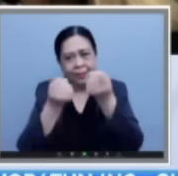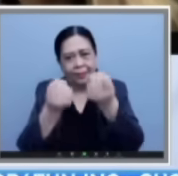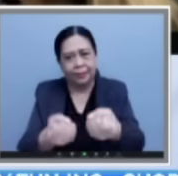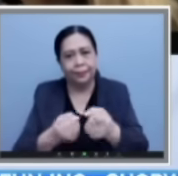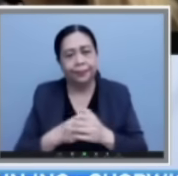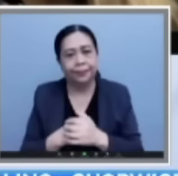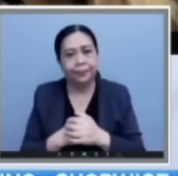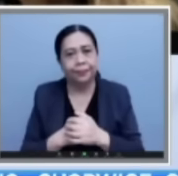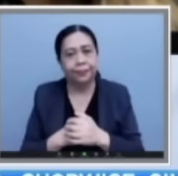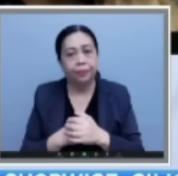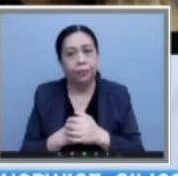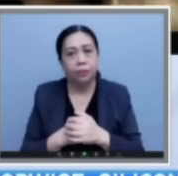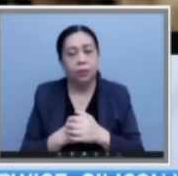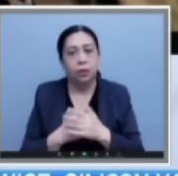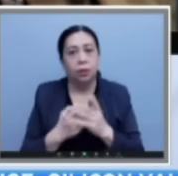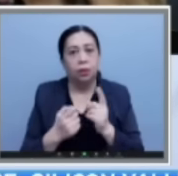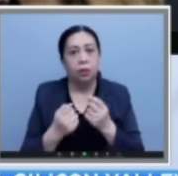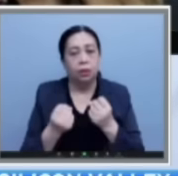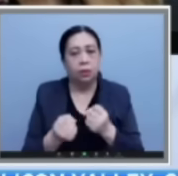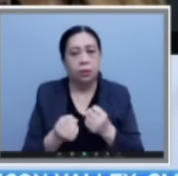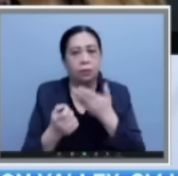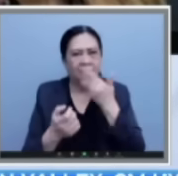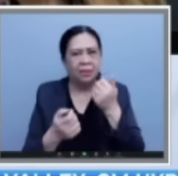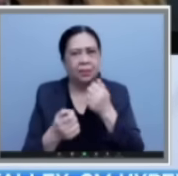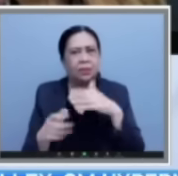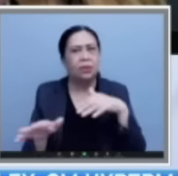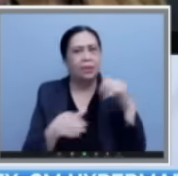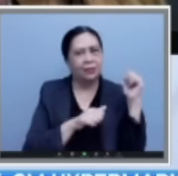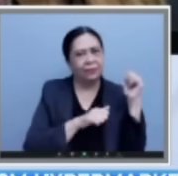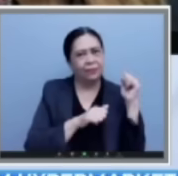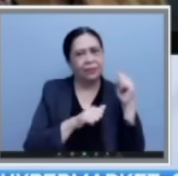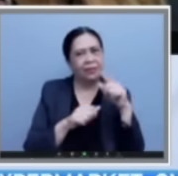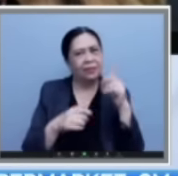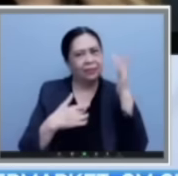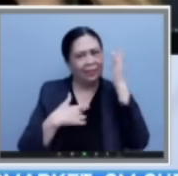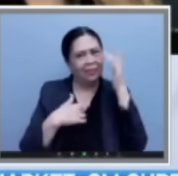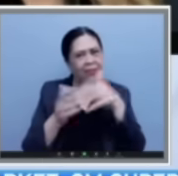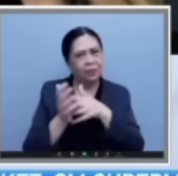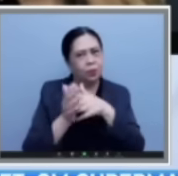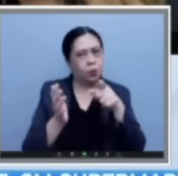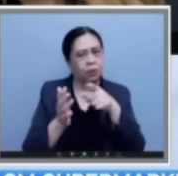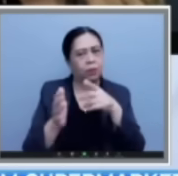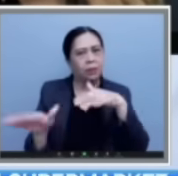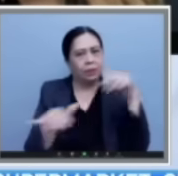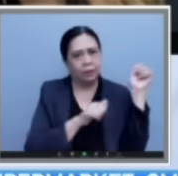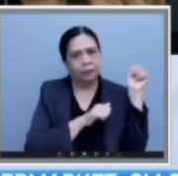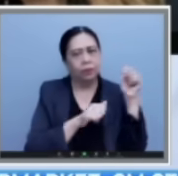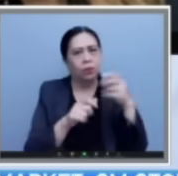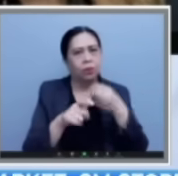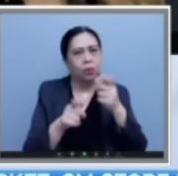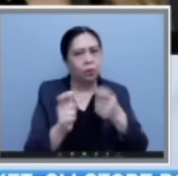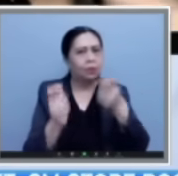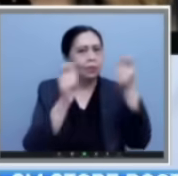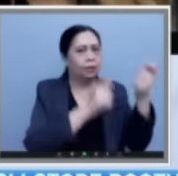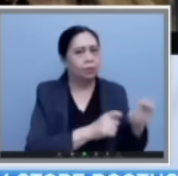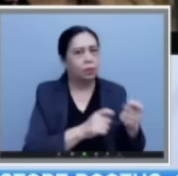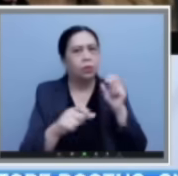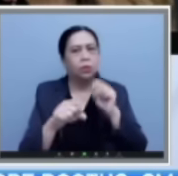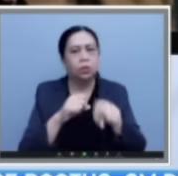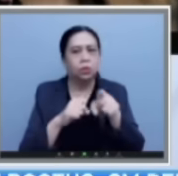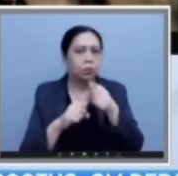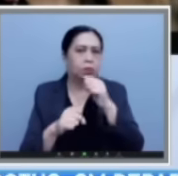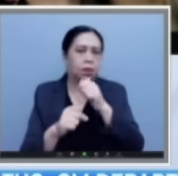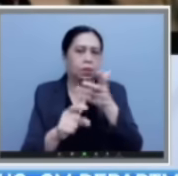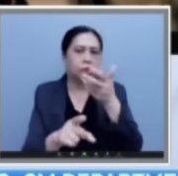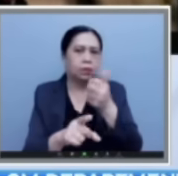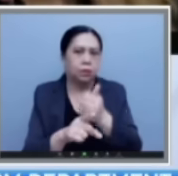kami ang recommendation namin medyo lumayo na ho kayo diyan kasi para sa ganon Hindi ho kayo magkaroon ng masamang epekto